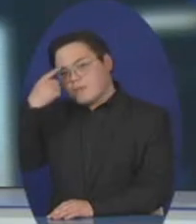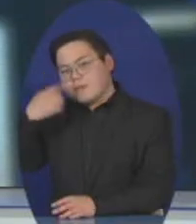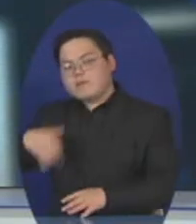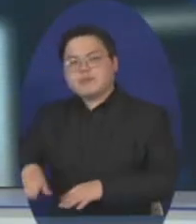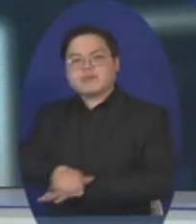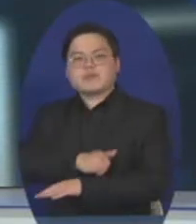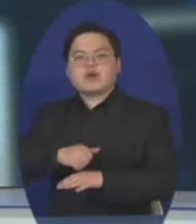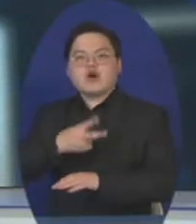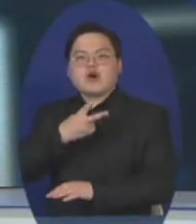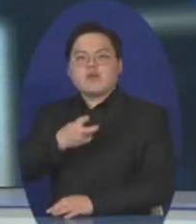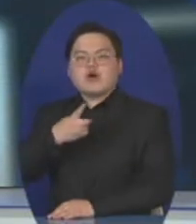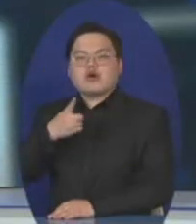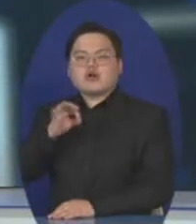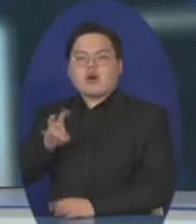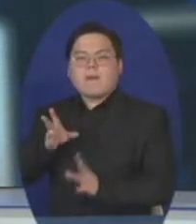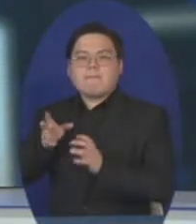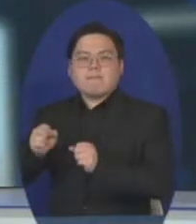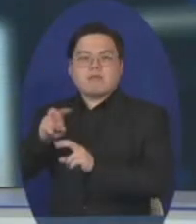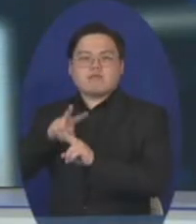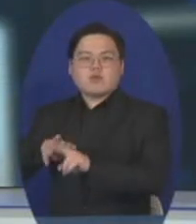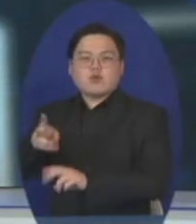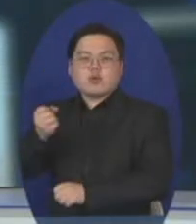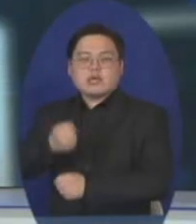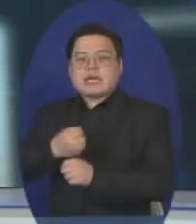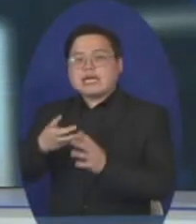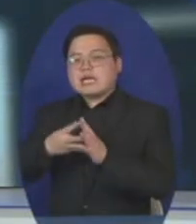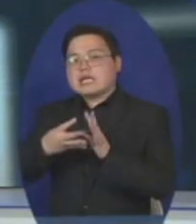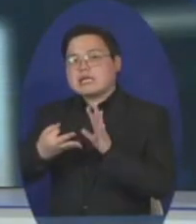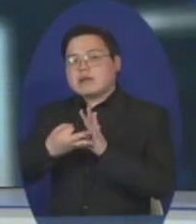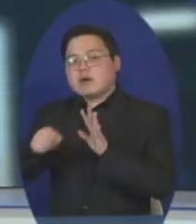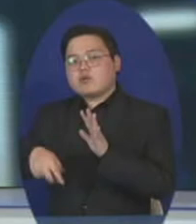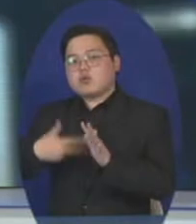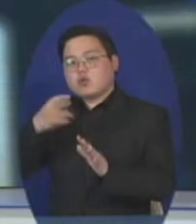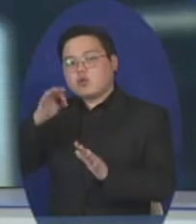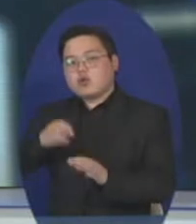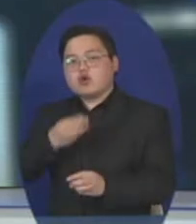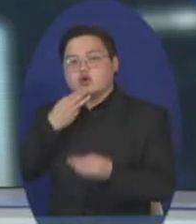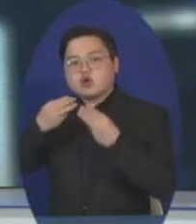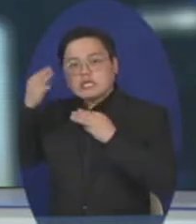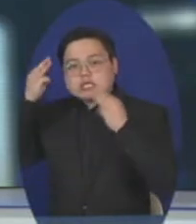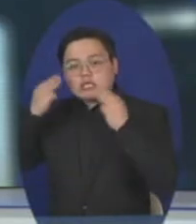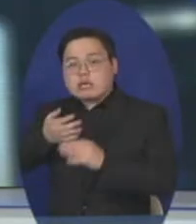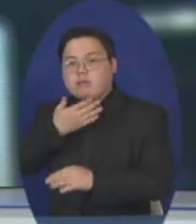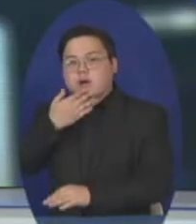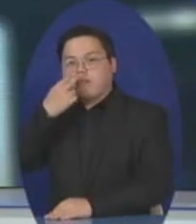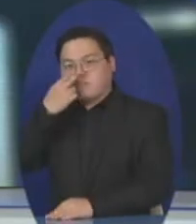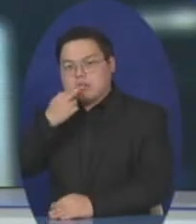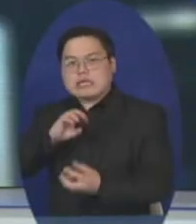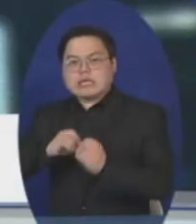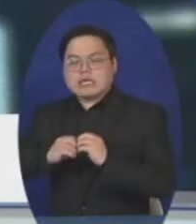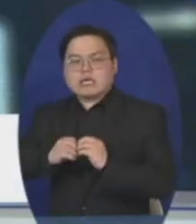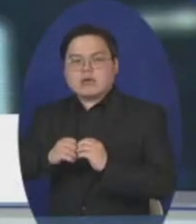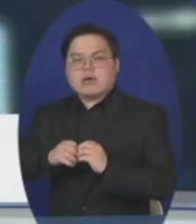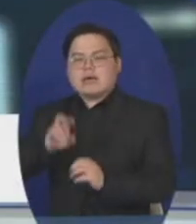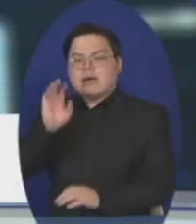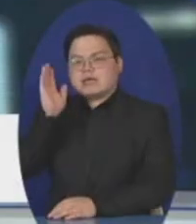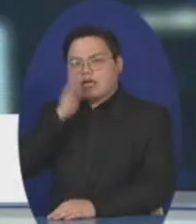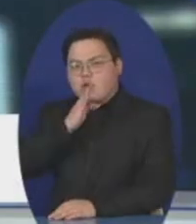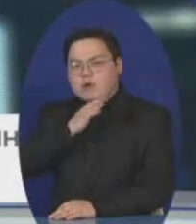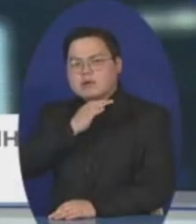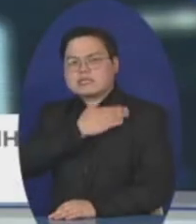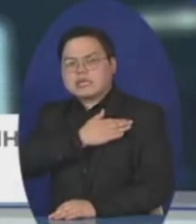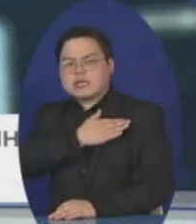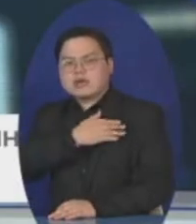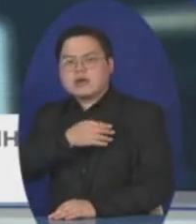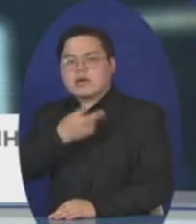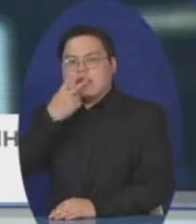2021 онд баримтлах ажиллагааны 98.3% нь шүүхийн шийдвэрүүгээр хийгдсэн байна. За дээр нь мөрдөн байцаагч прокуроруудыг хянан шийдвэрлэсэн